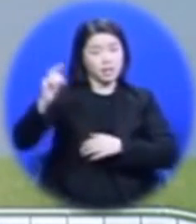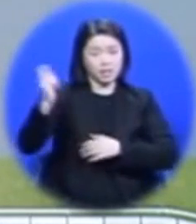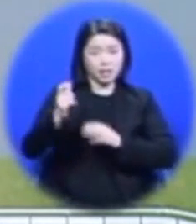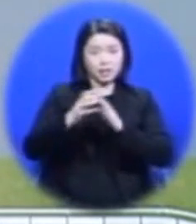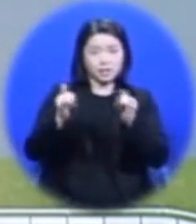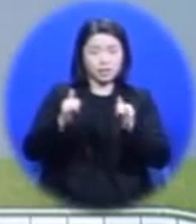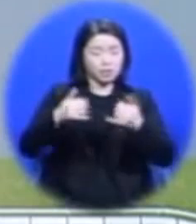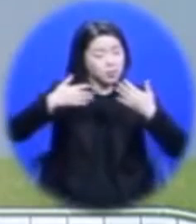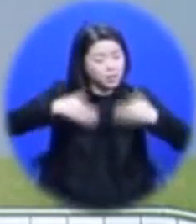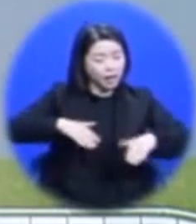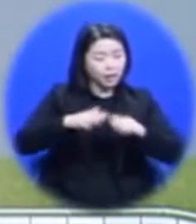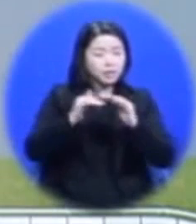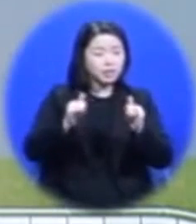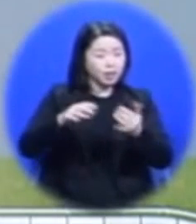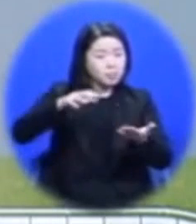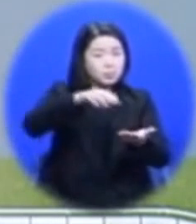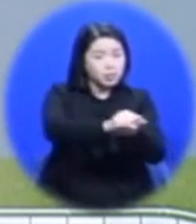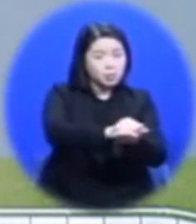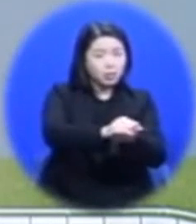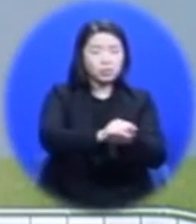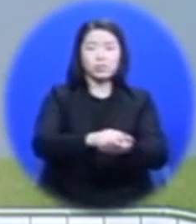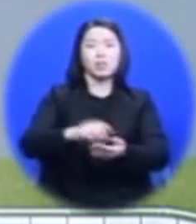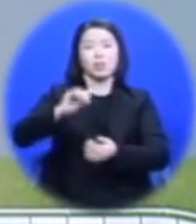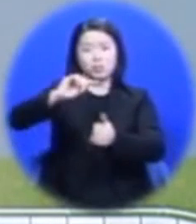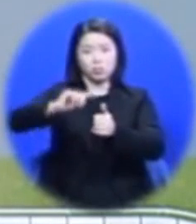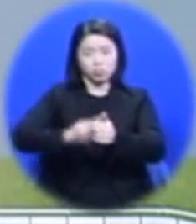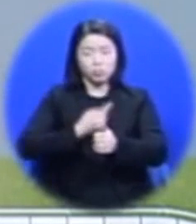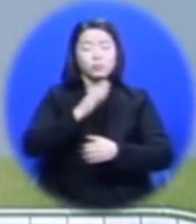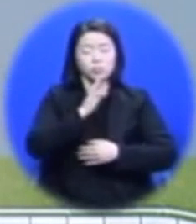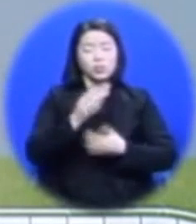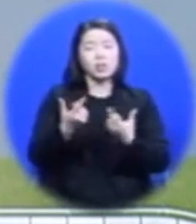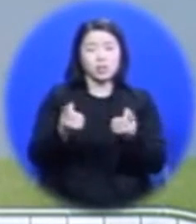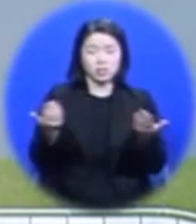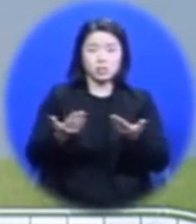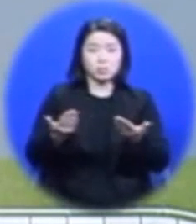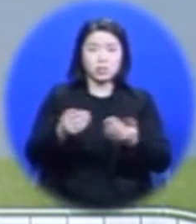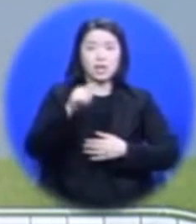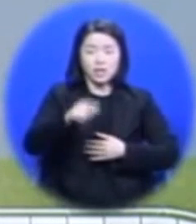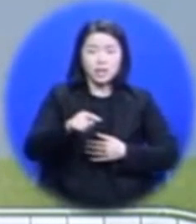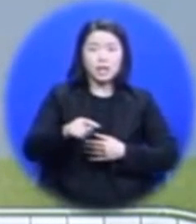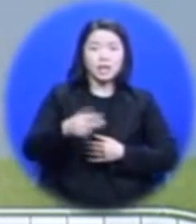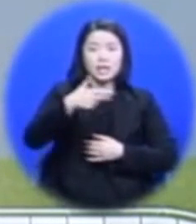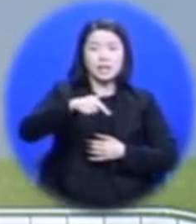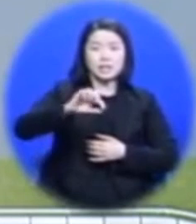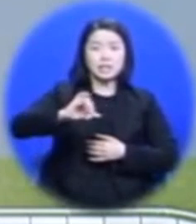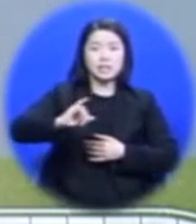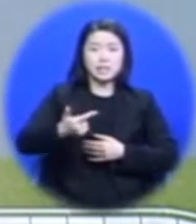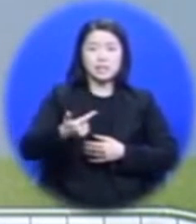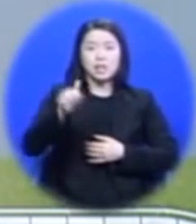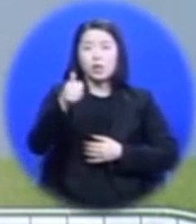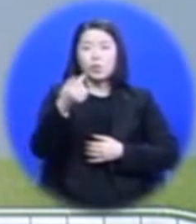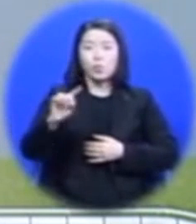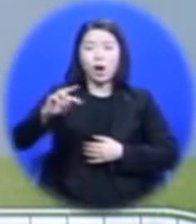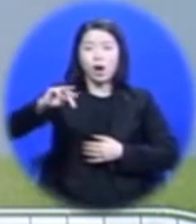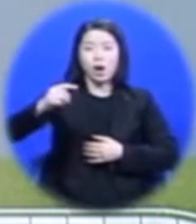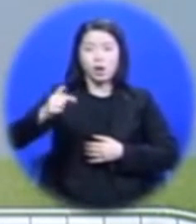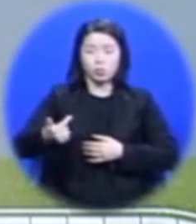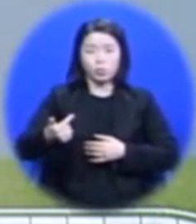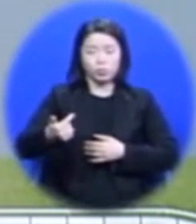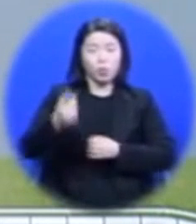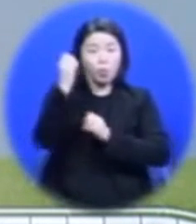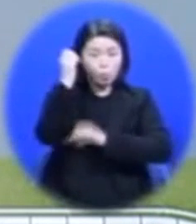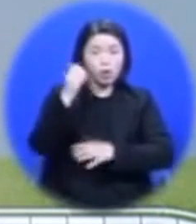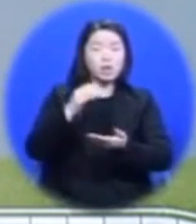강한 사람이 약한 사람을 지배하는 것은 당연한 일입니다. 그게 진화론의 원리예요.